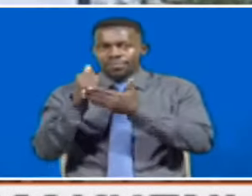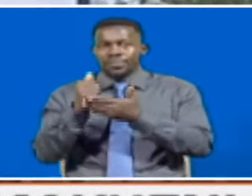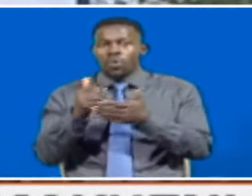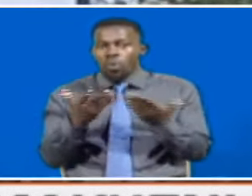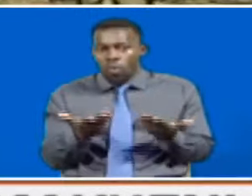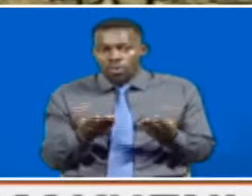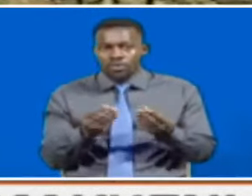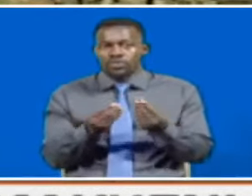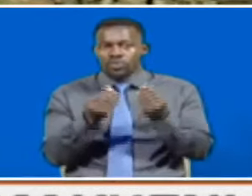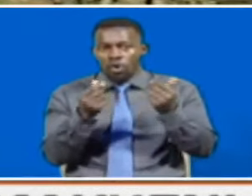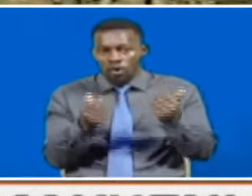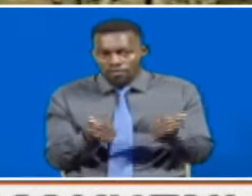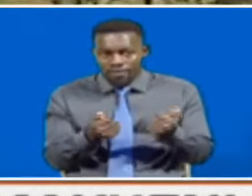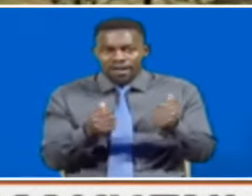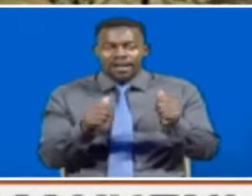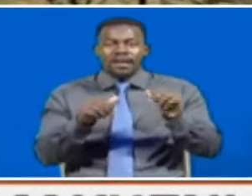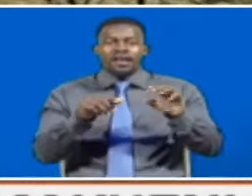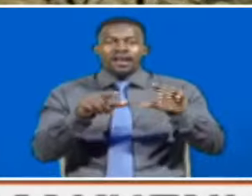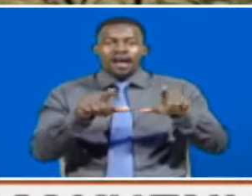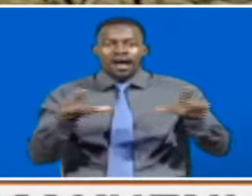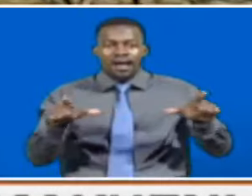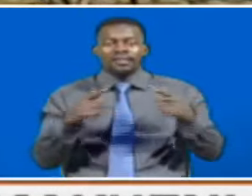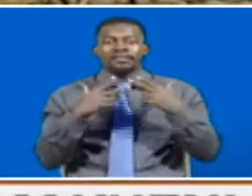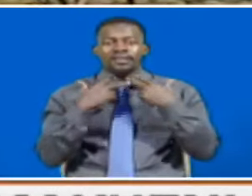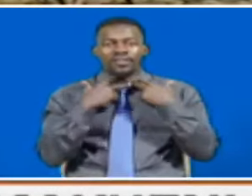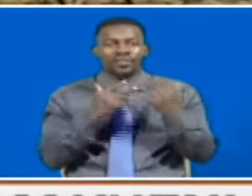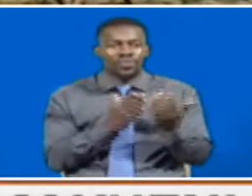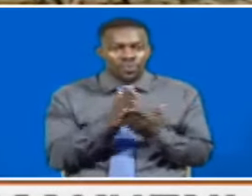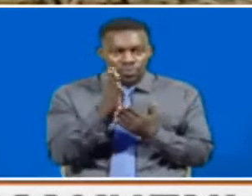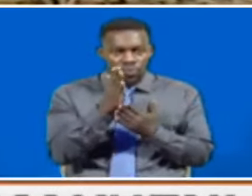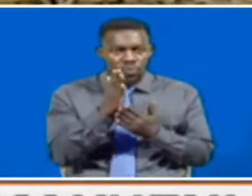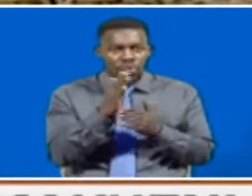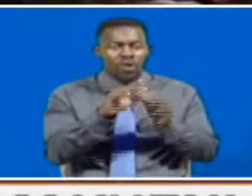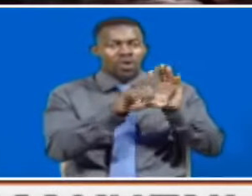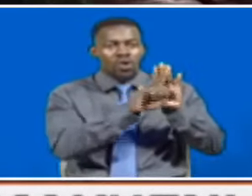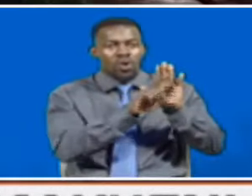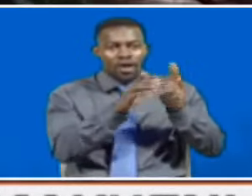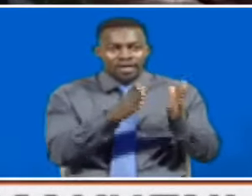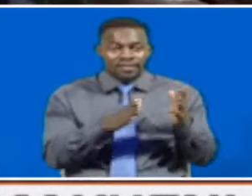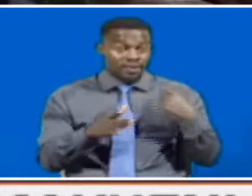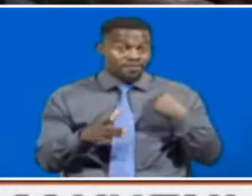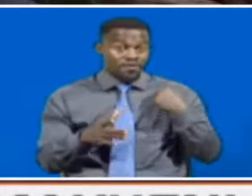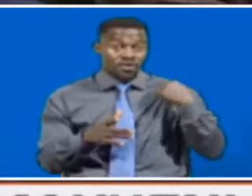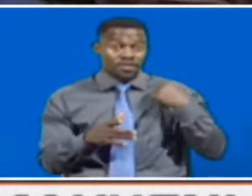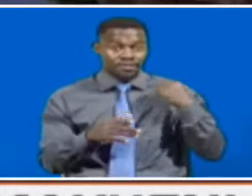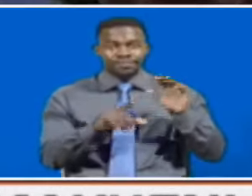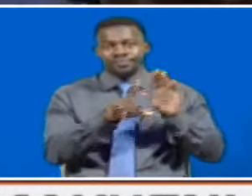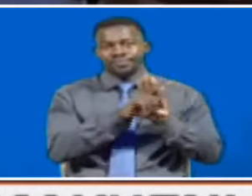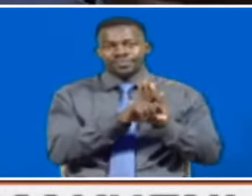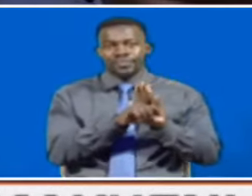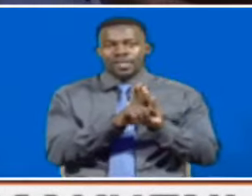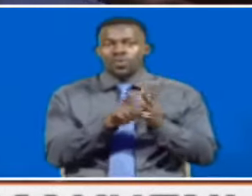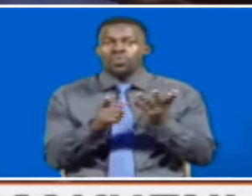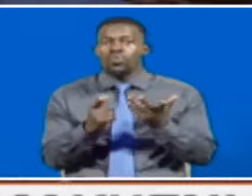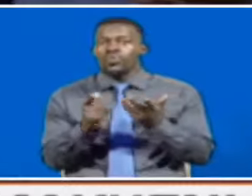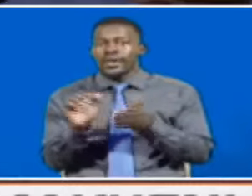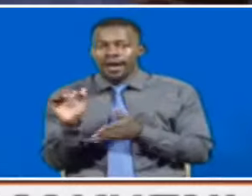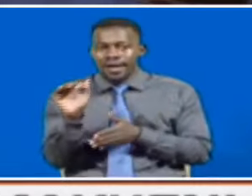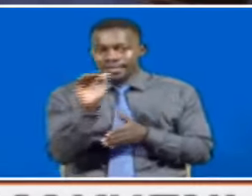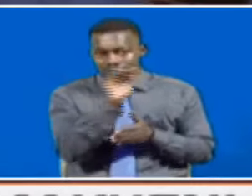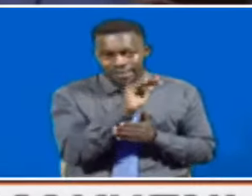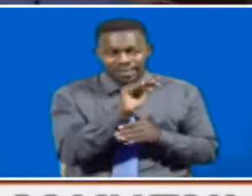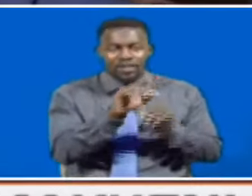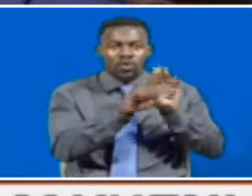ya kesi kuhusu urithi wa mashamba kupitia mawakili wa kujitolea. Tutauliza mawakili waungane pamoja ili